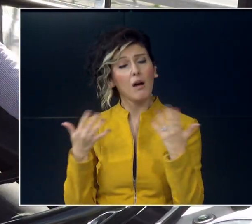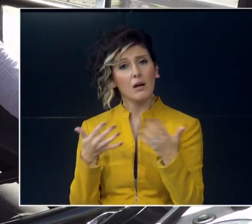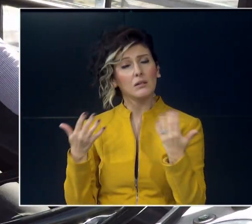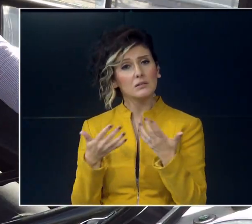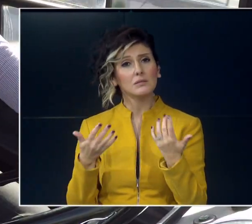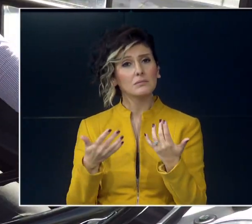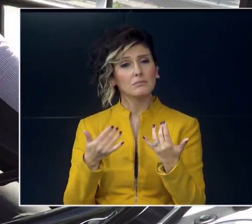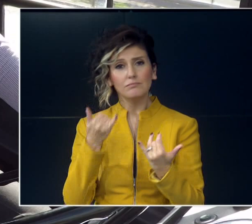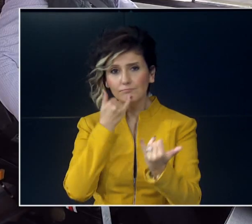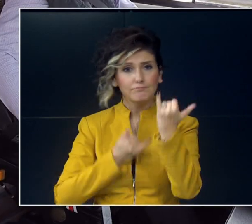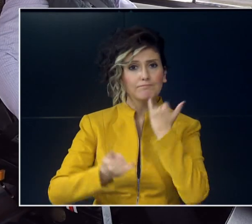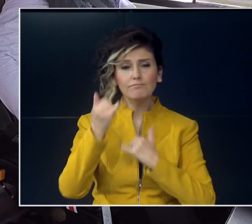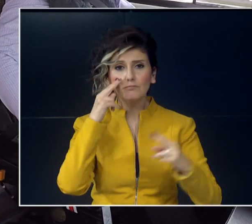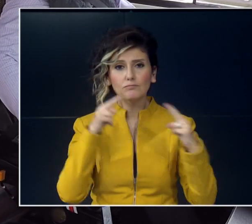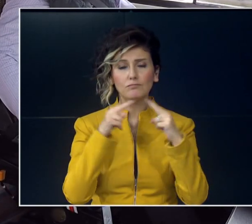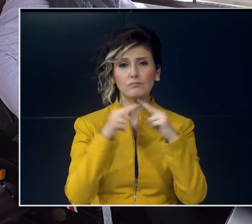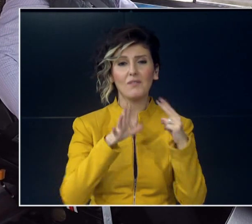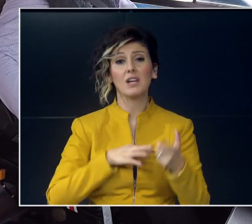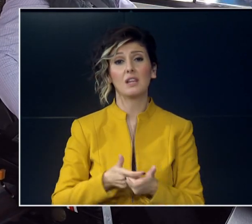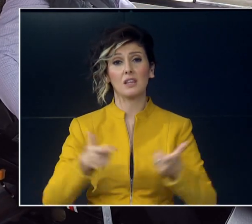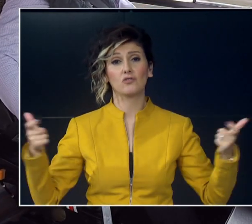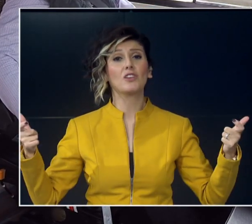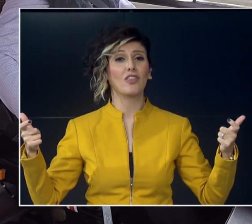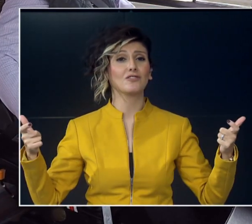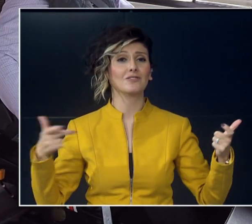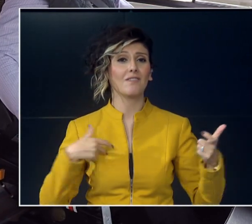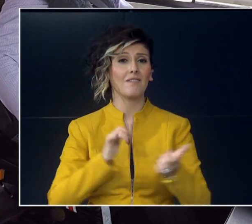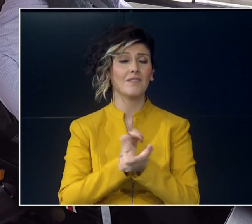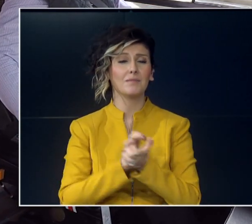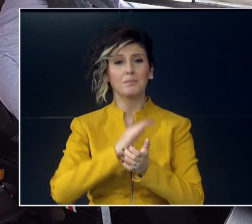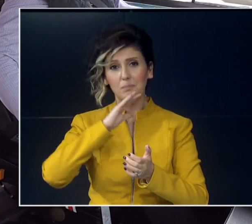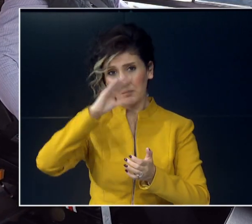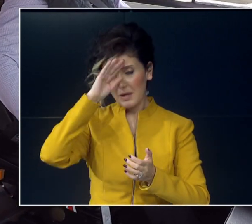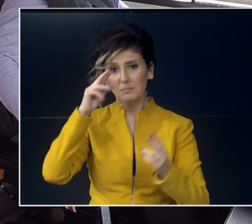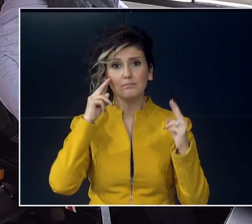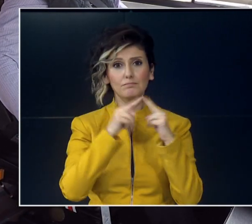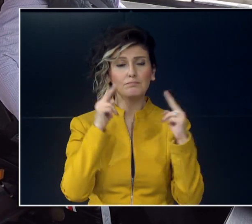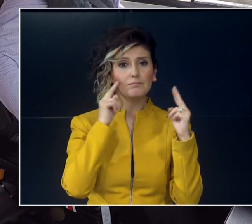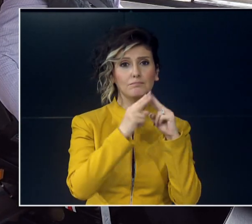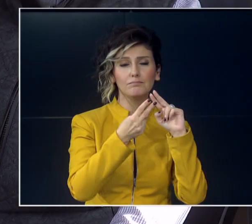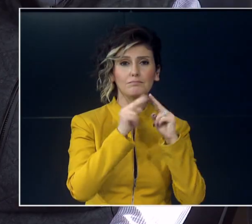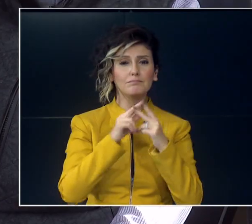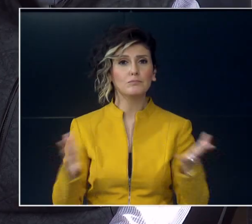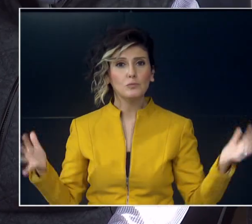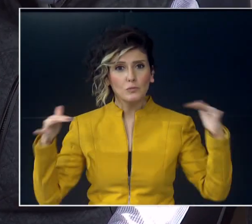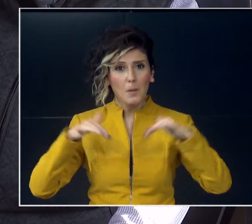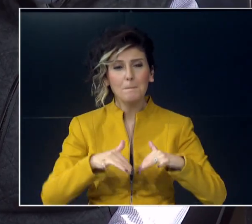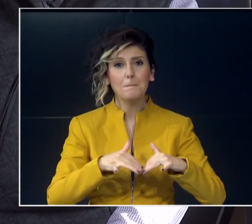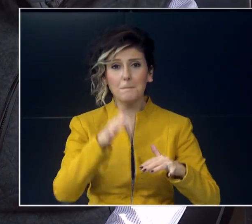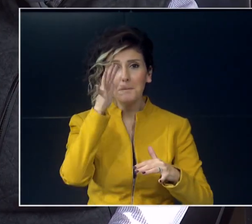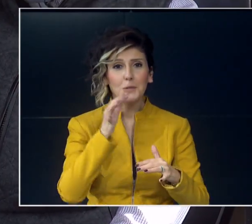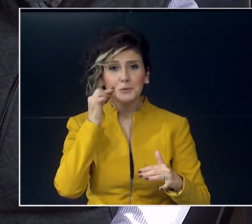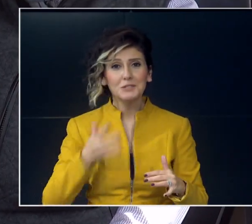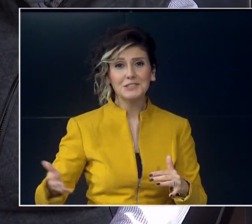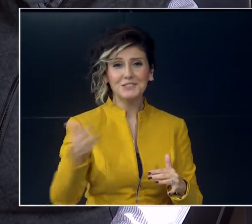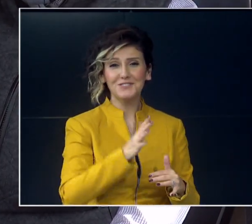zaman zaman bir araya gelir. Geniş bir aileyiz. Bir bayramlarda falan toplandığımız zaman 500 kişi